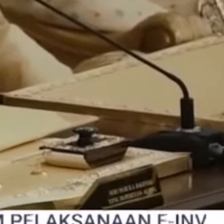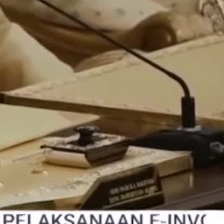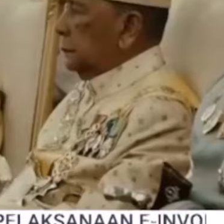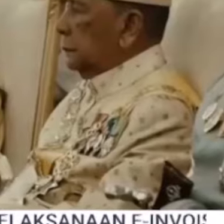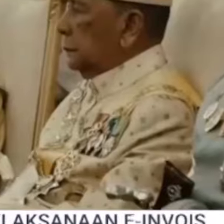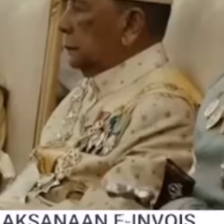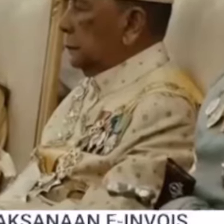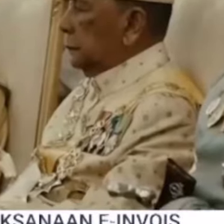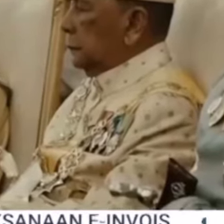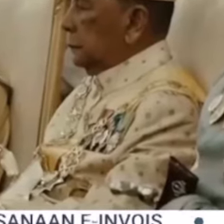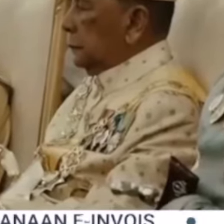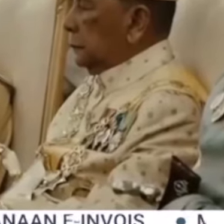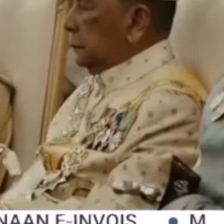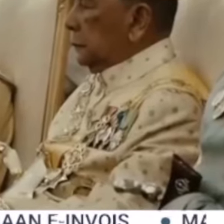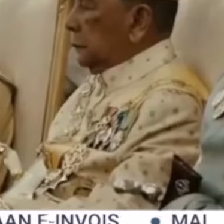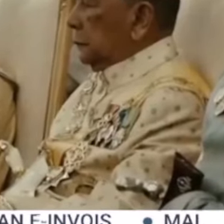wallahi